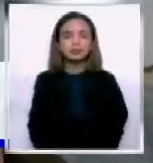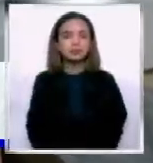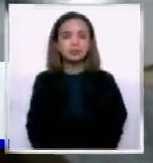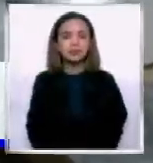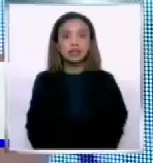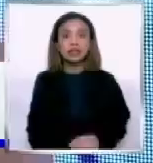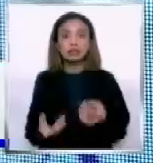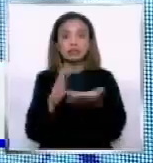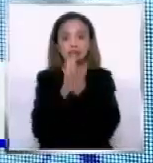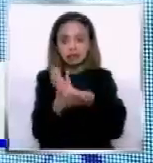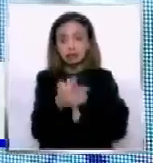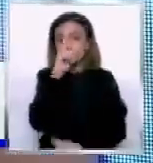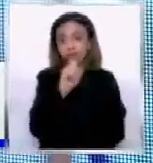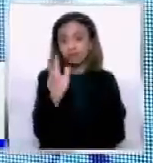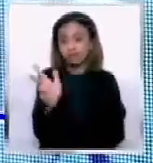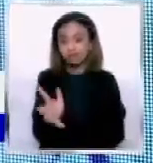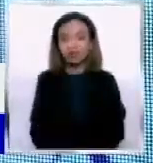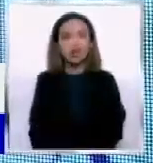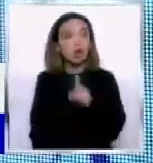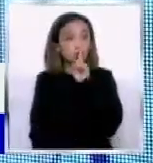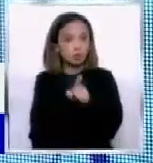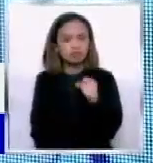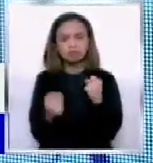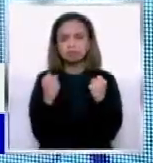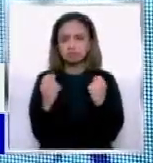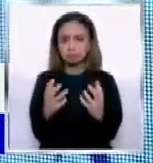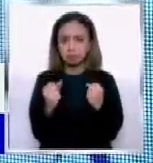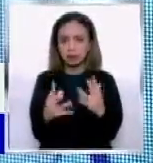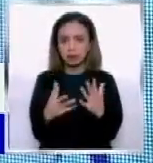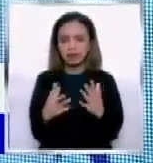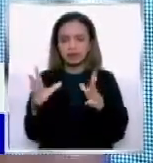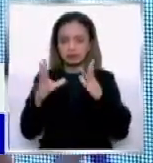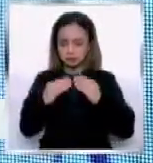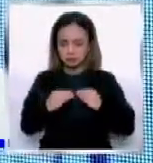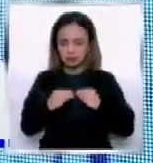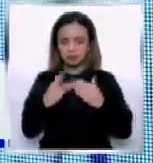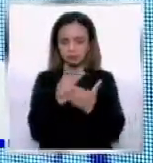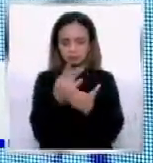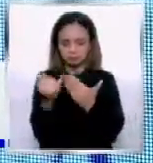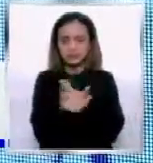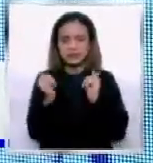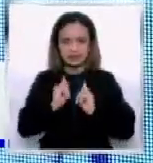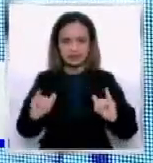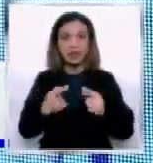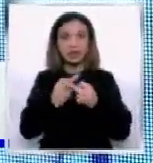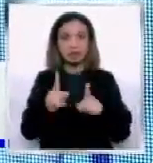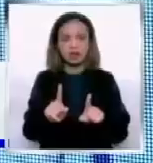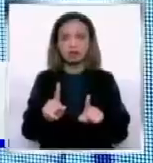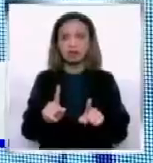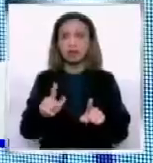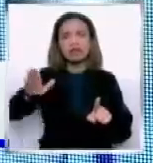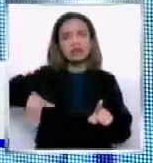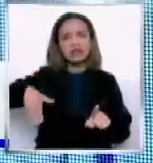siya sa 30. Sa totoo lang, marami namang projects na natatanggap pa rin. And doon ko na-realize that I should represent